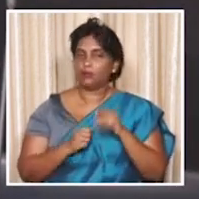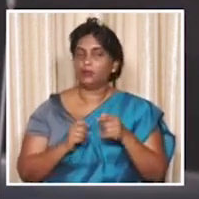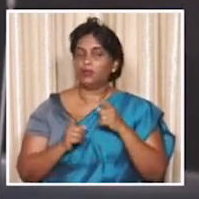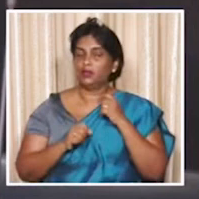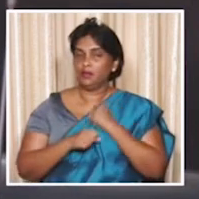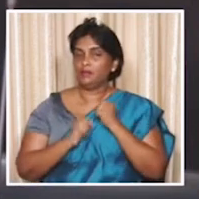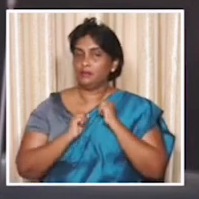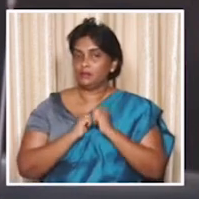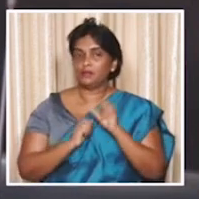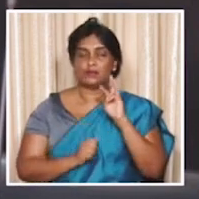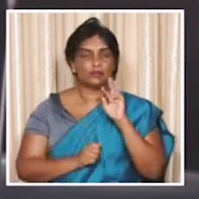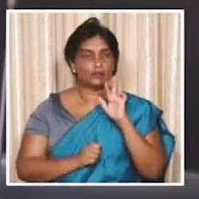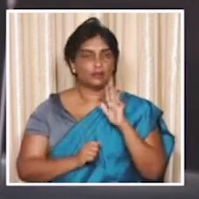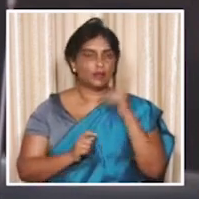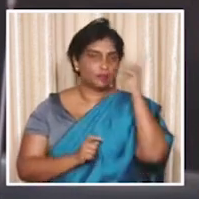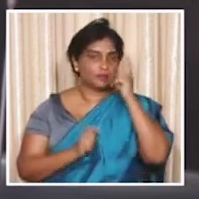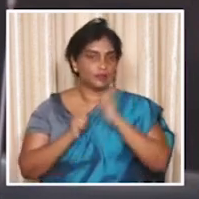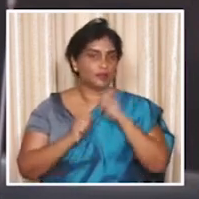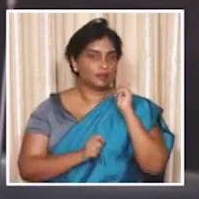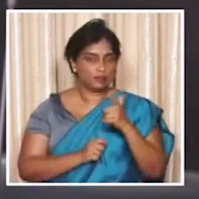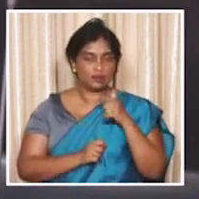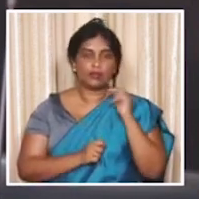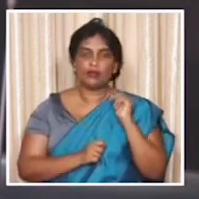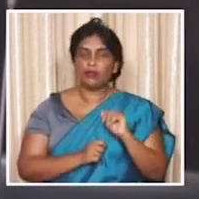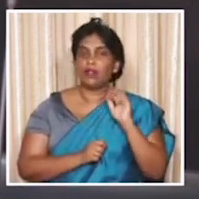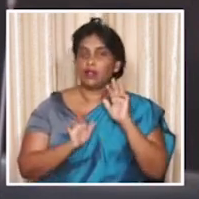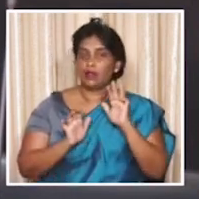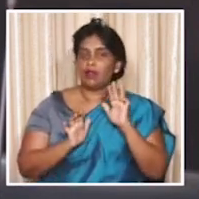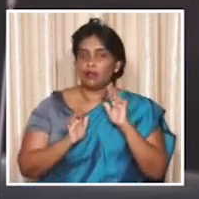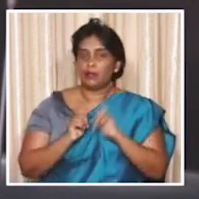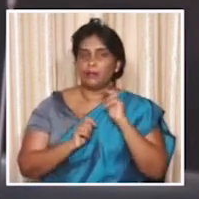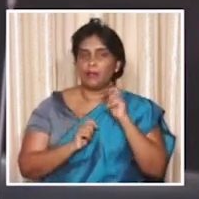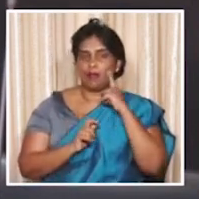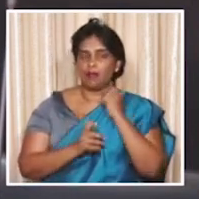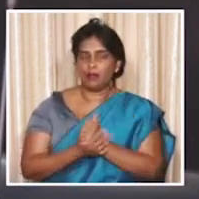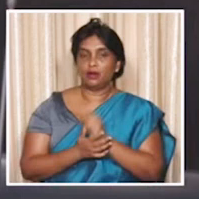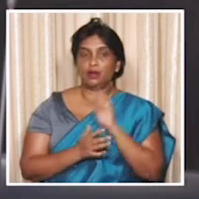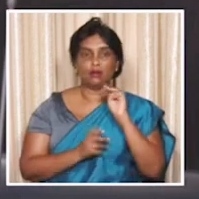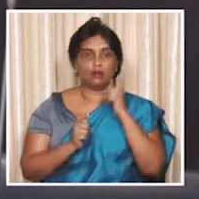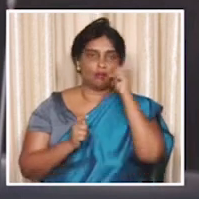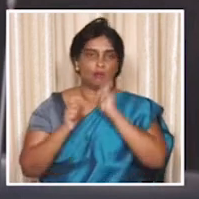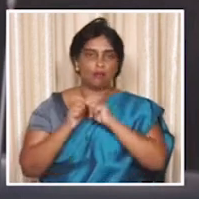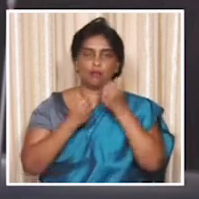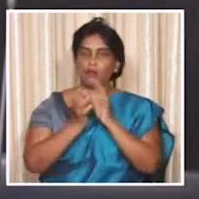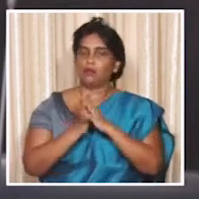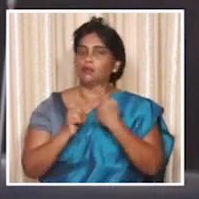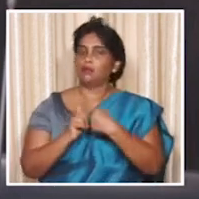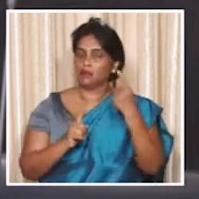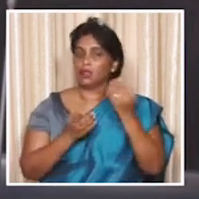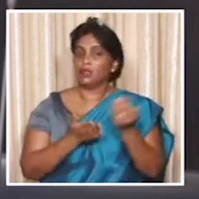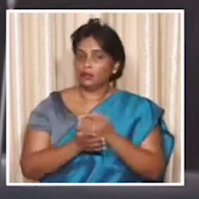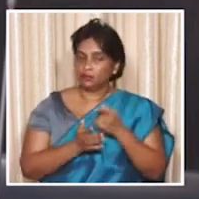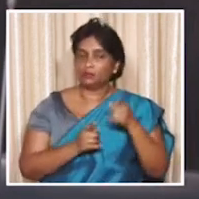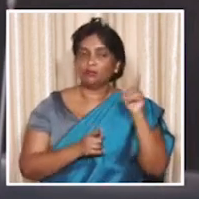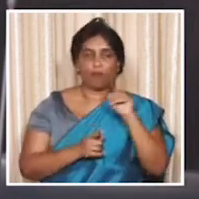ඩිපෝ 39කට පඩි ගෙවා ගන්න බැරුව තිබුණා. දැන් 9ට විතරයි පඩි ගෙවන්න බැරි. 30කට වැටුප් ගෙවන්න පුළුවන්. ඒ ඉතිරි